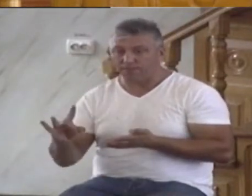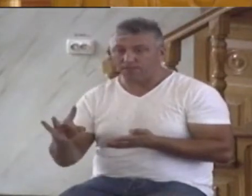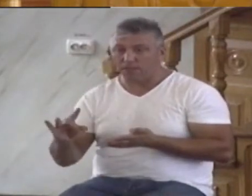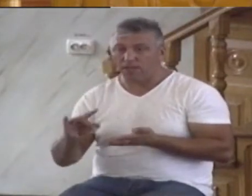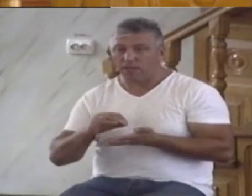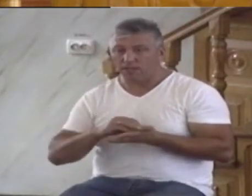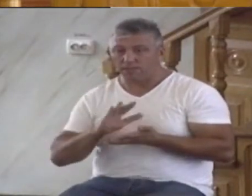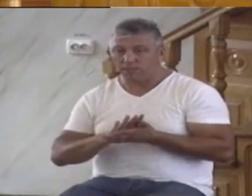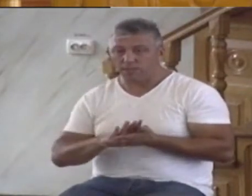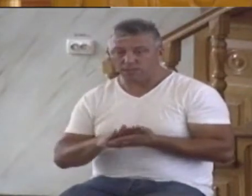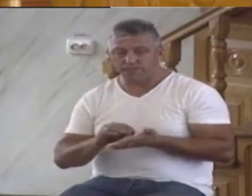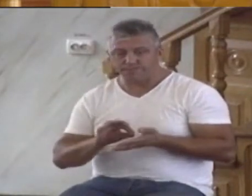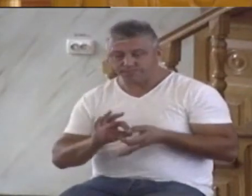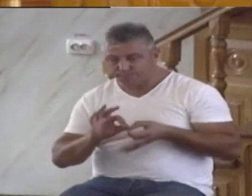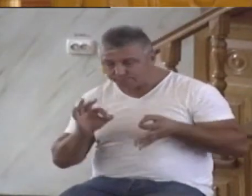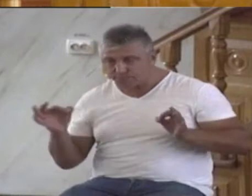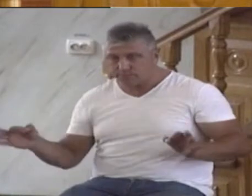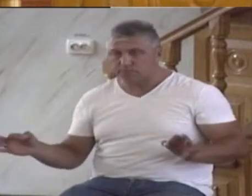4:8.